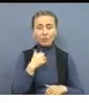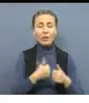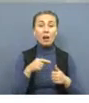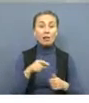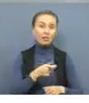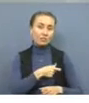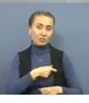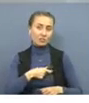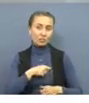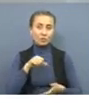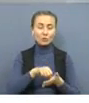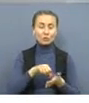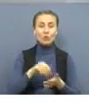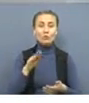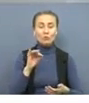жюри.